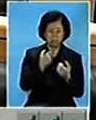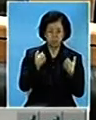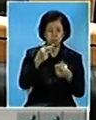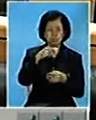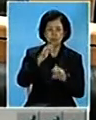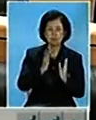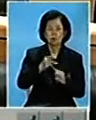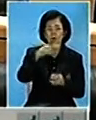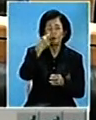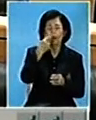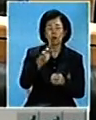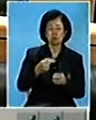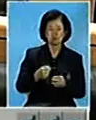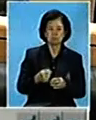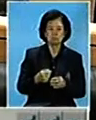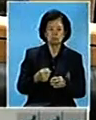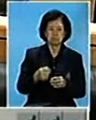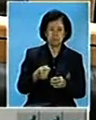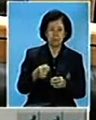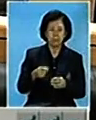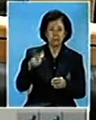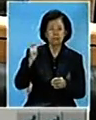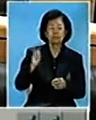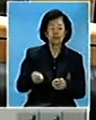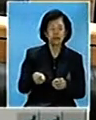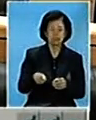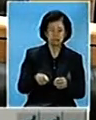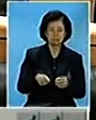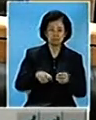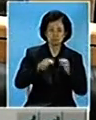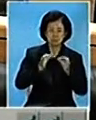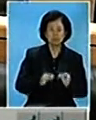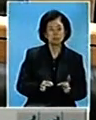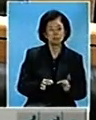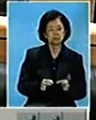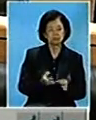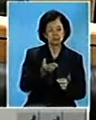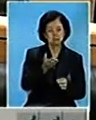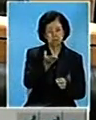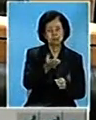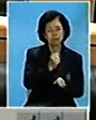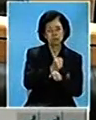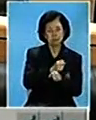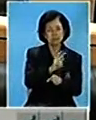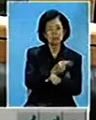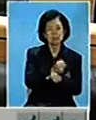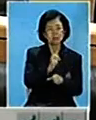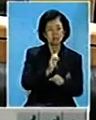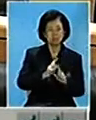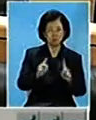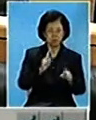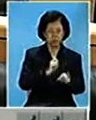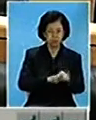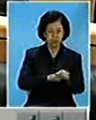ศาลจะตัดสินยังไงครับท่านก็ไม่อยากตัดสินหรอกครับแต่ว่ากฎหมายมันเขียนไว้อย่างนั้นท่านก็ต้องทําหน้าที่แต่ว่าเวลามีการ